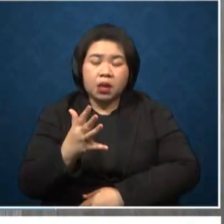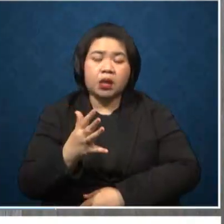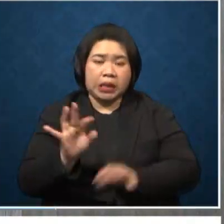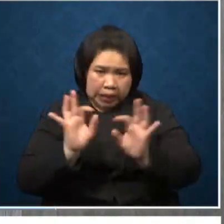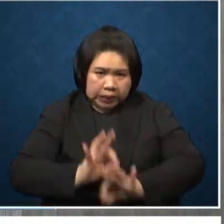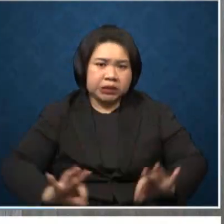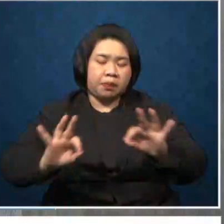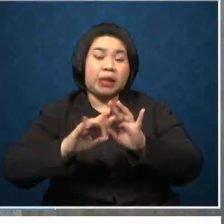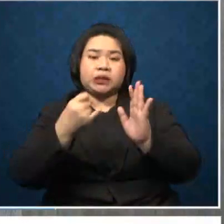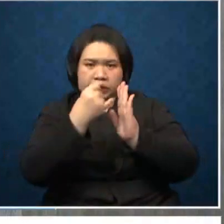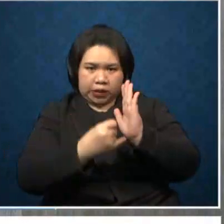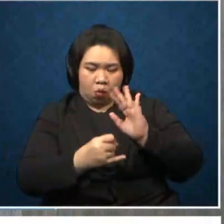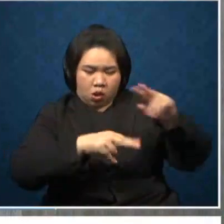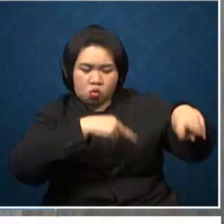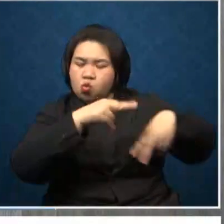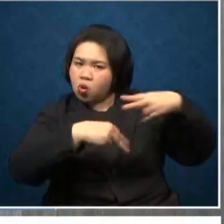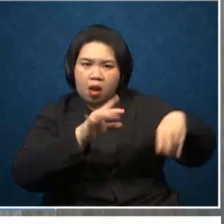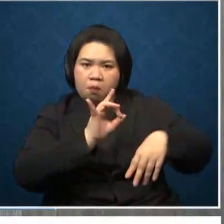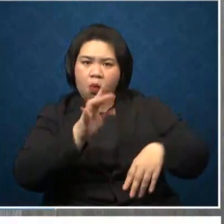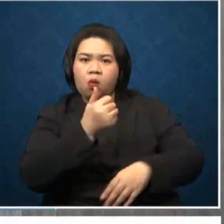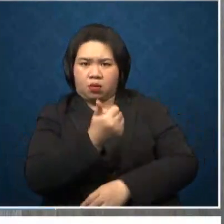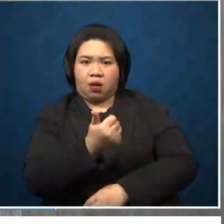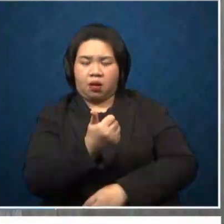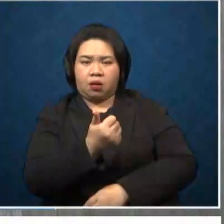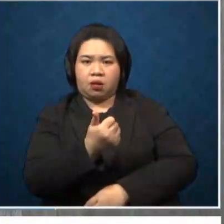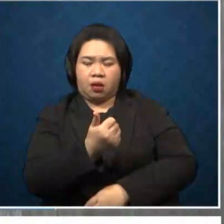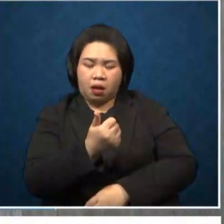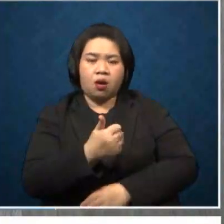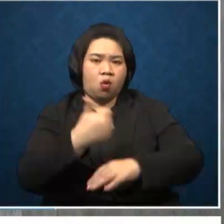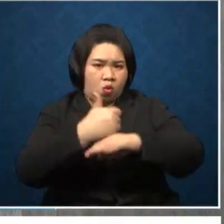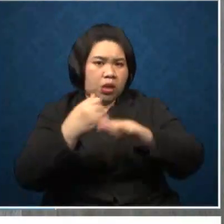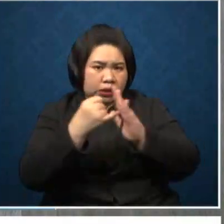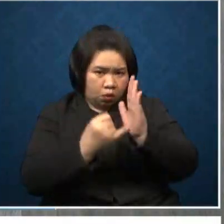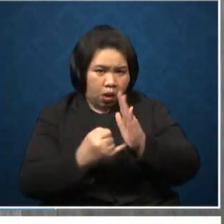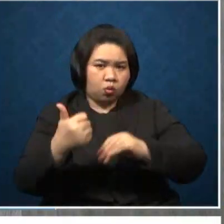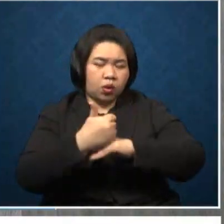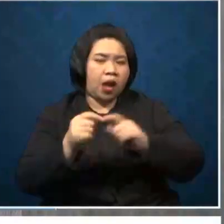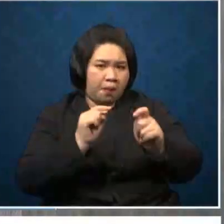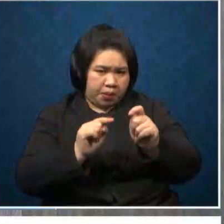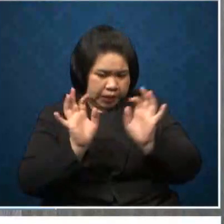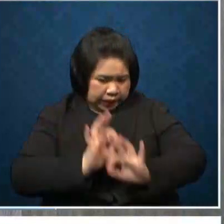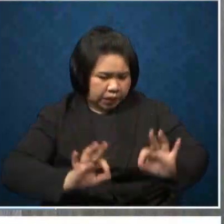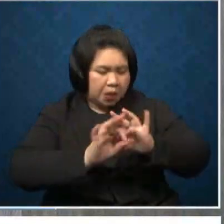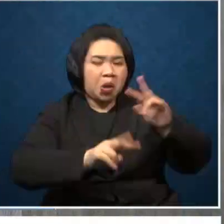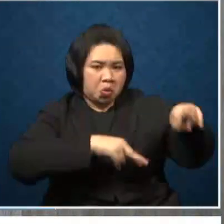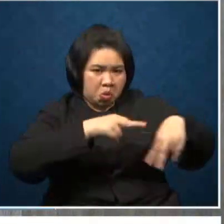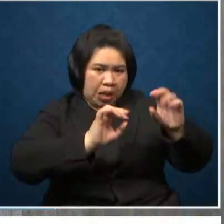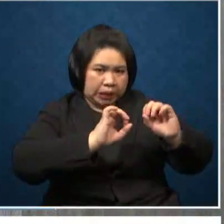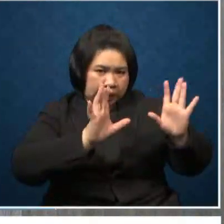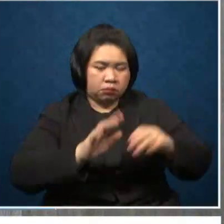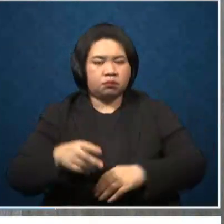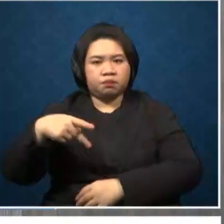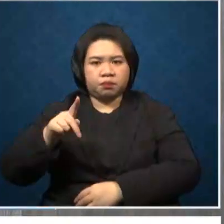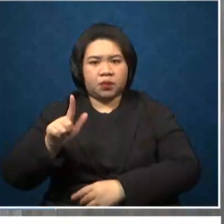เอกภาพของการปกครองภูมิภาคของผู้ช่วยกันในจังหวัดและนายอำเภอจนกระทั่งปลัดกระทรวงก็ไม่กล้าพูด